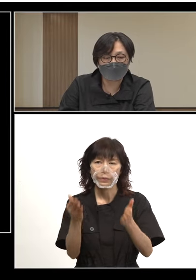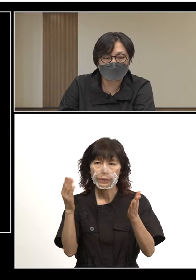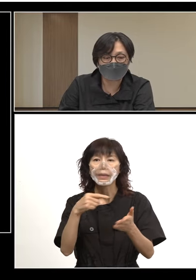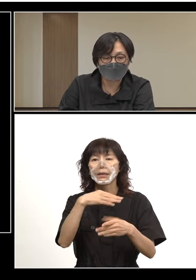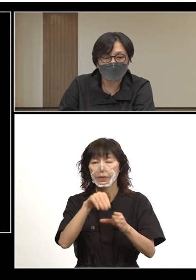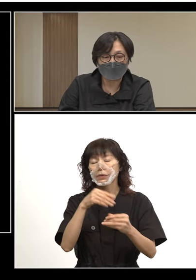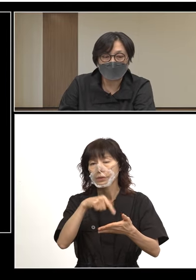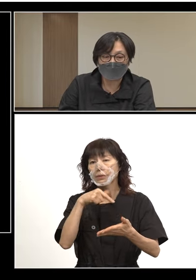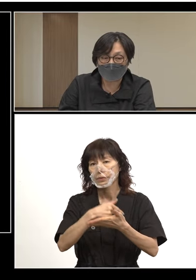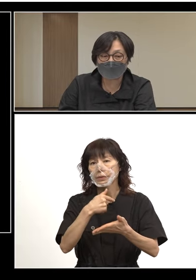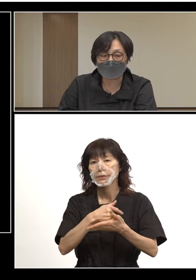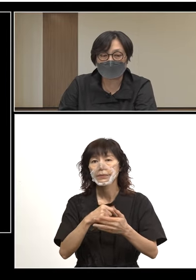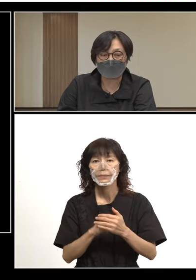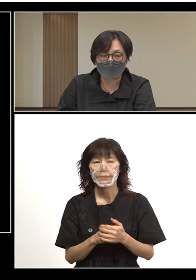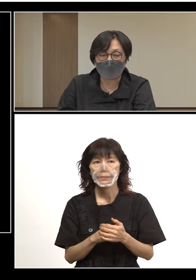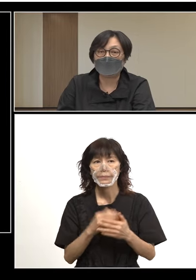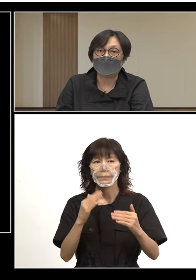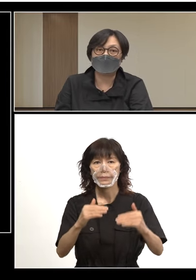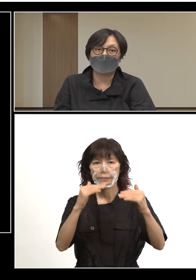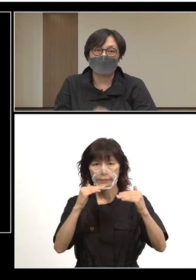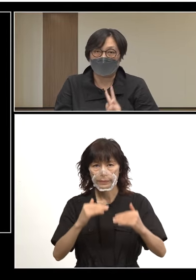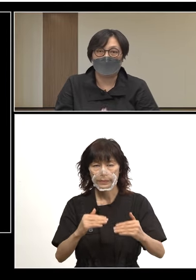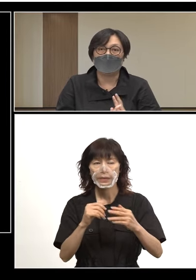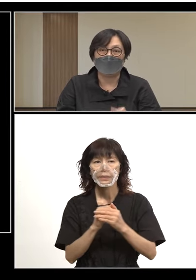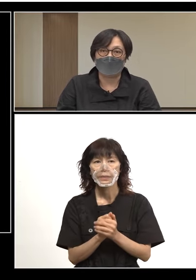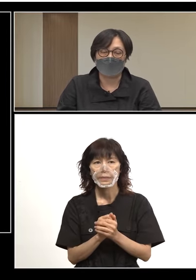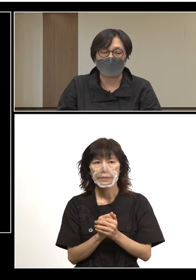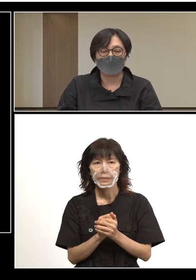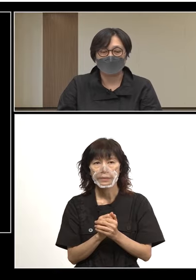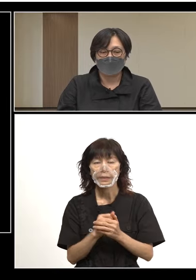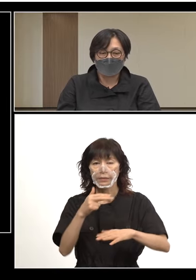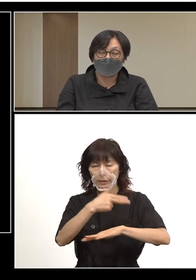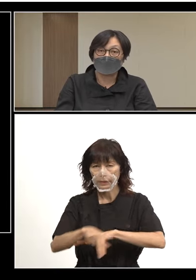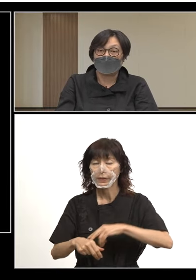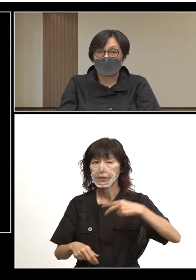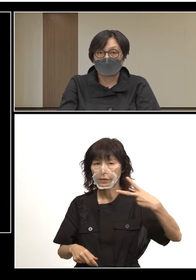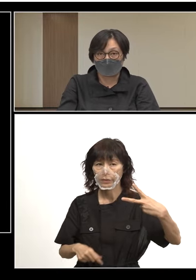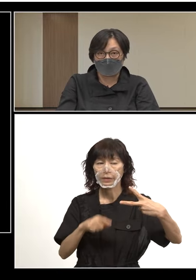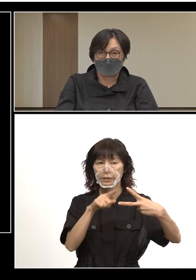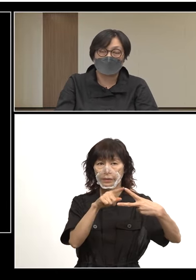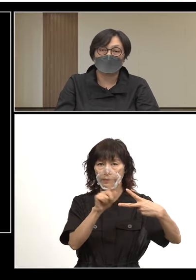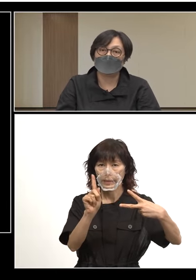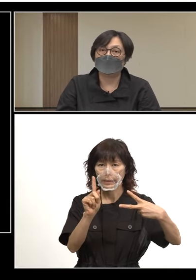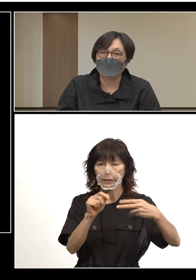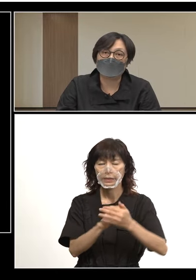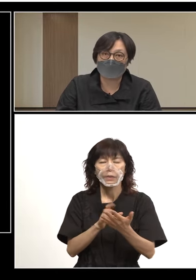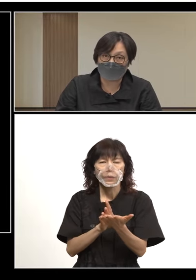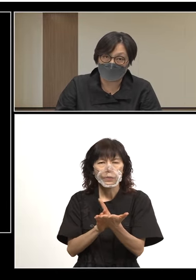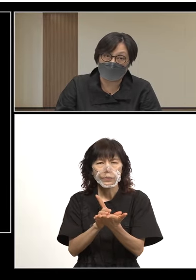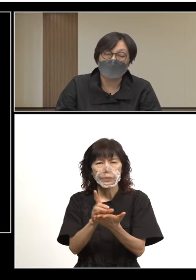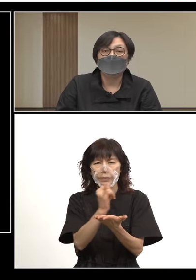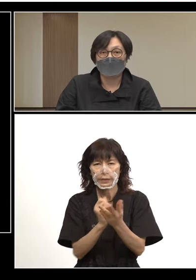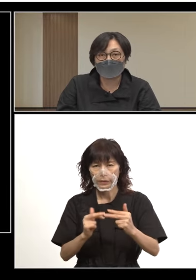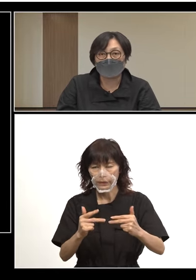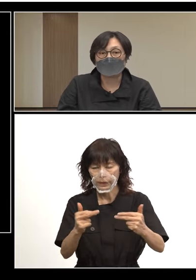嘅。咁咧跟住咧，我就想介紹我哋兩個嘅計劃。一個計劃咧就主要係以一個專業藝術發展為